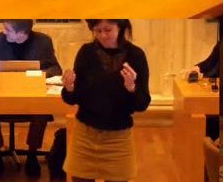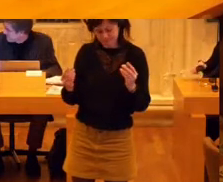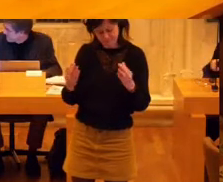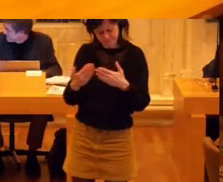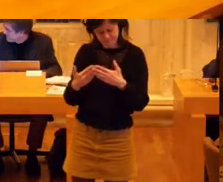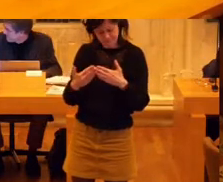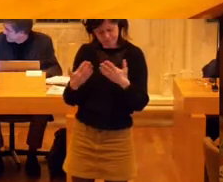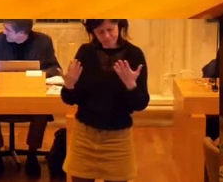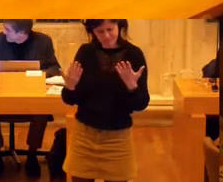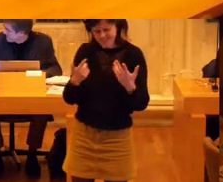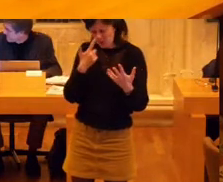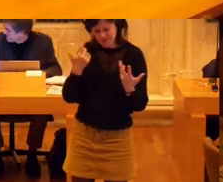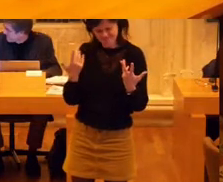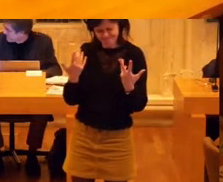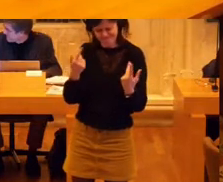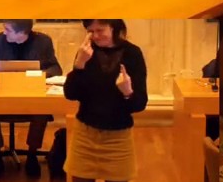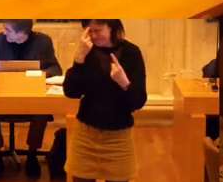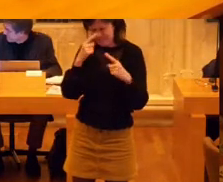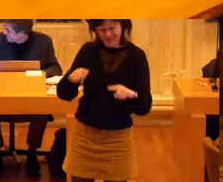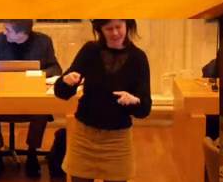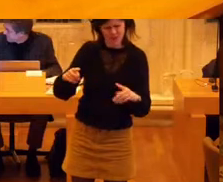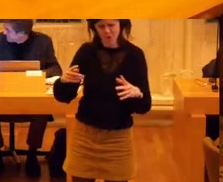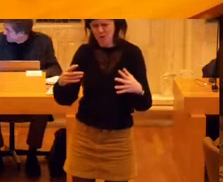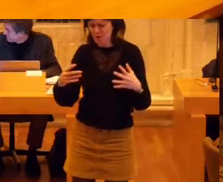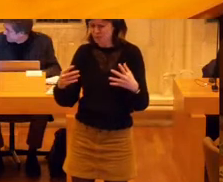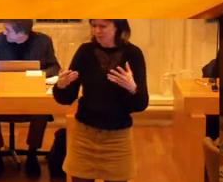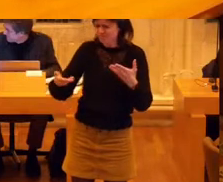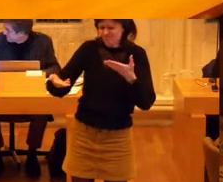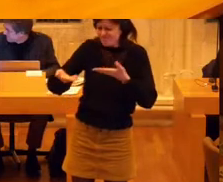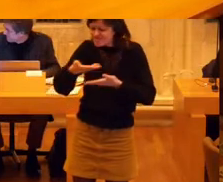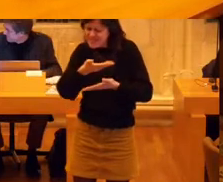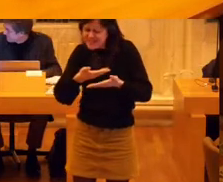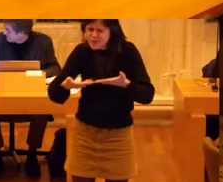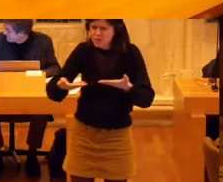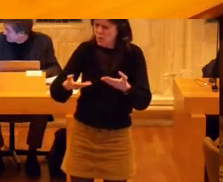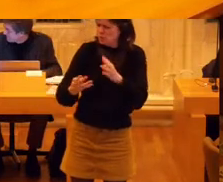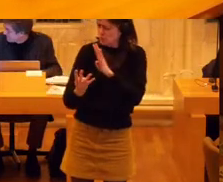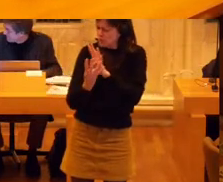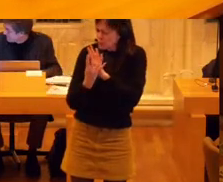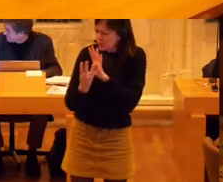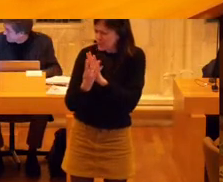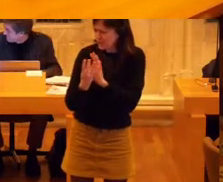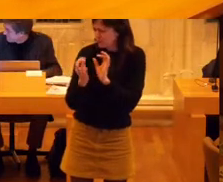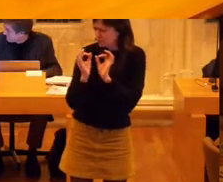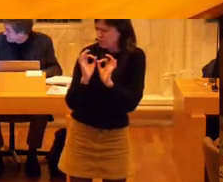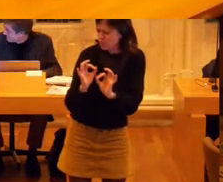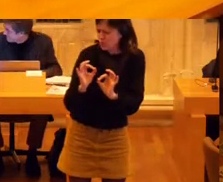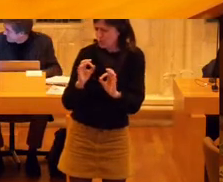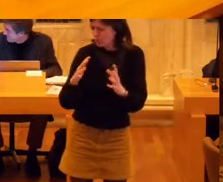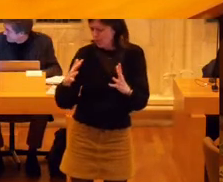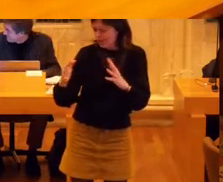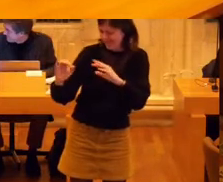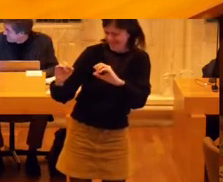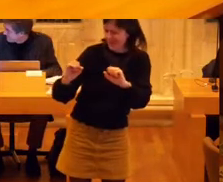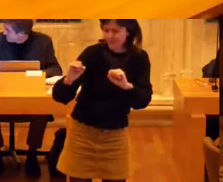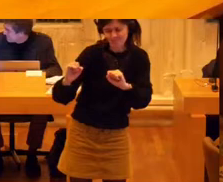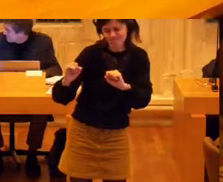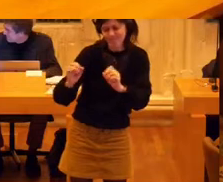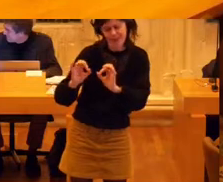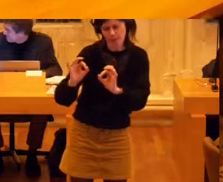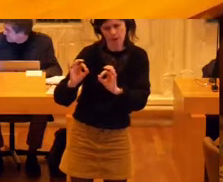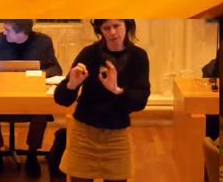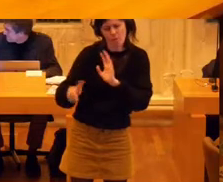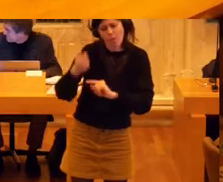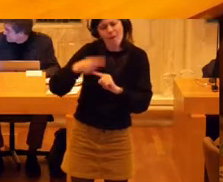qu'il n'y a pas consensus et qu'il n'y a pas vraiment une concertation qui aille vraiment dans les deux sens. J'aimerais savoir, on a